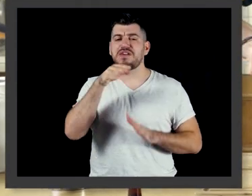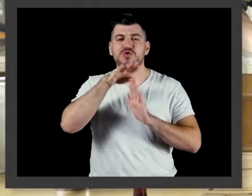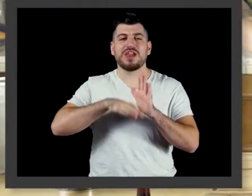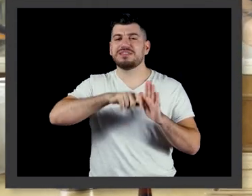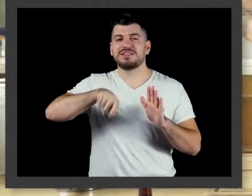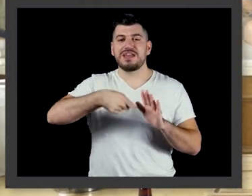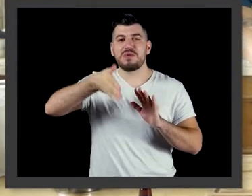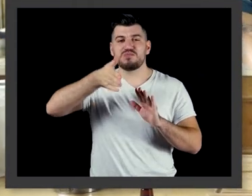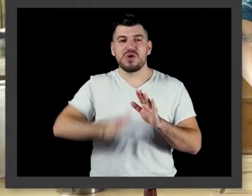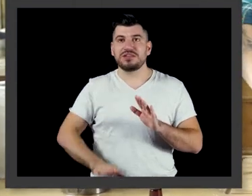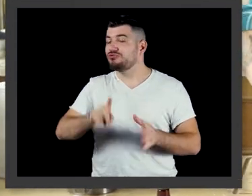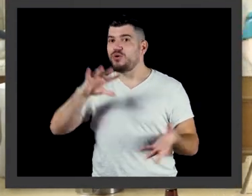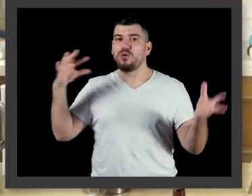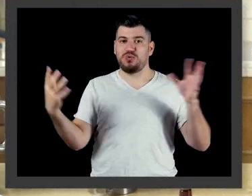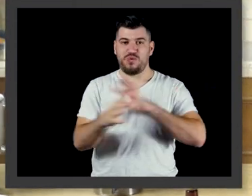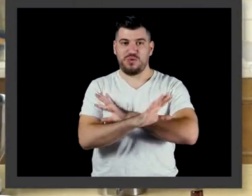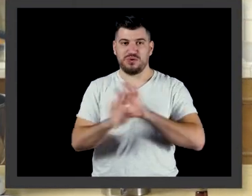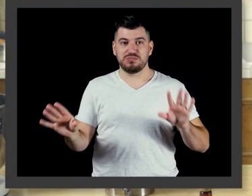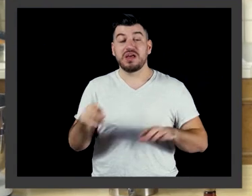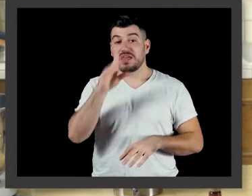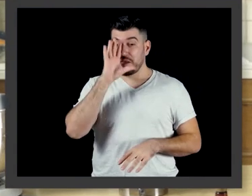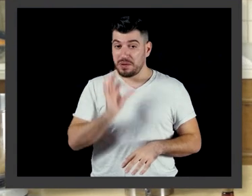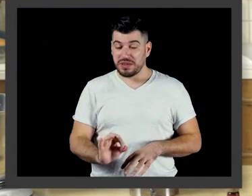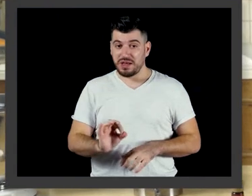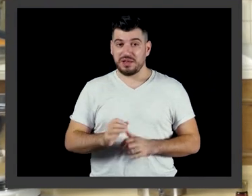και η πιο